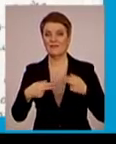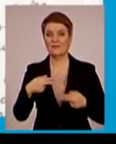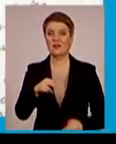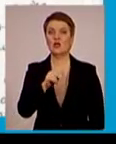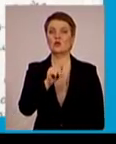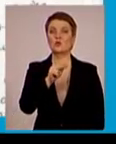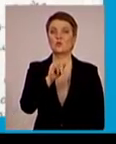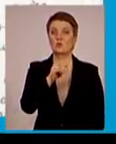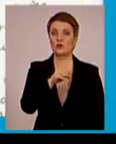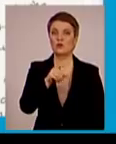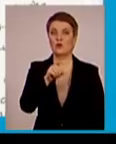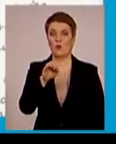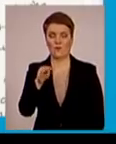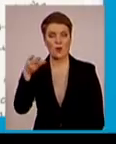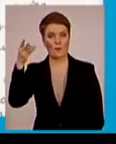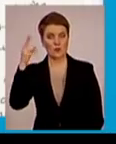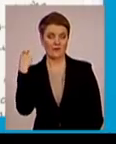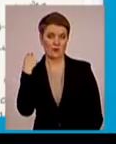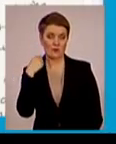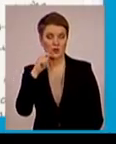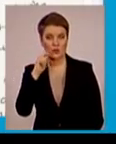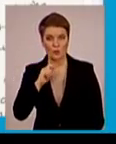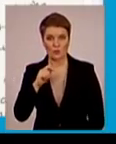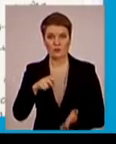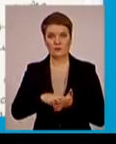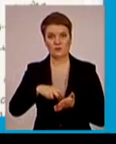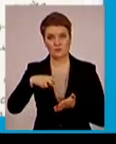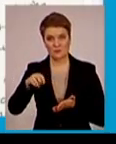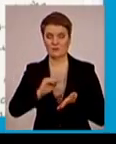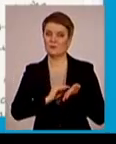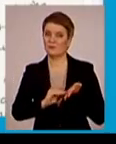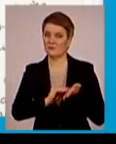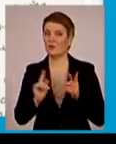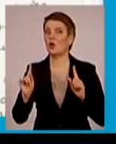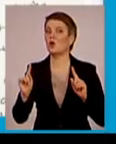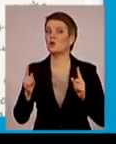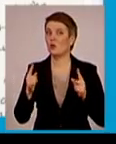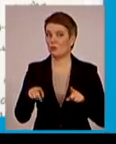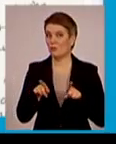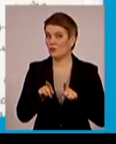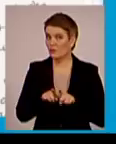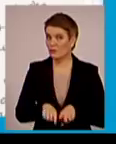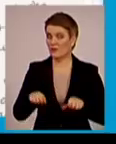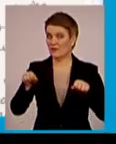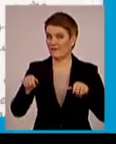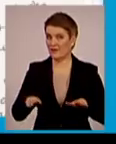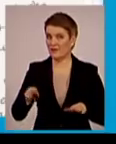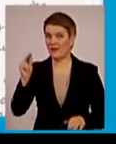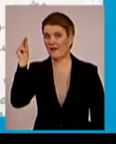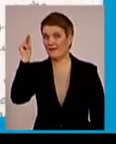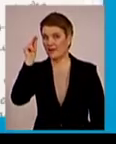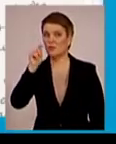Гоф, посол Великої Британії в Україні, опублікувала листа, в якому пояснює, чому й сама вирішила вивчити